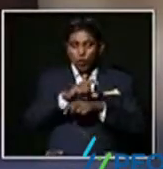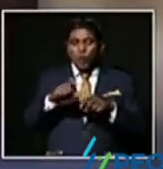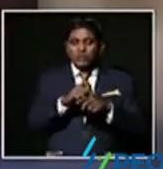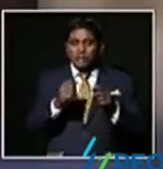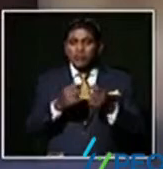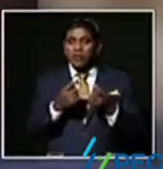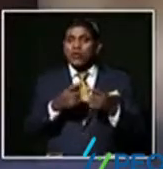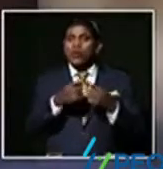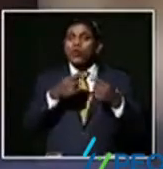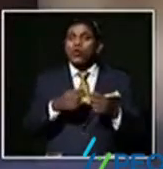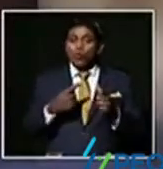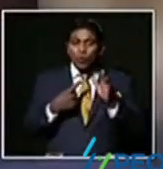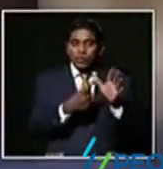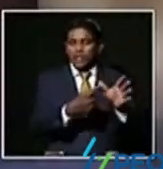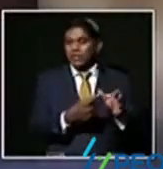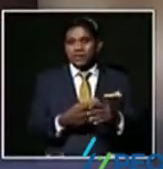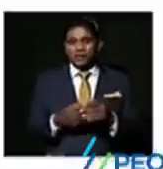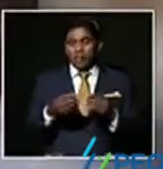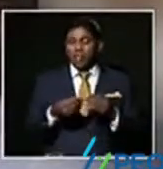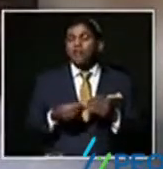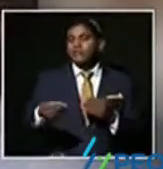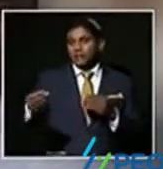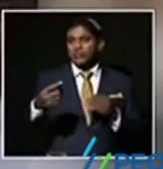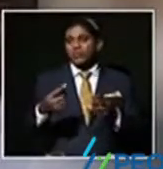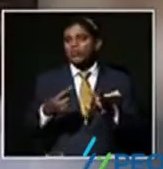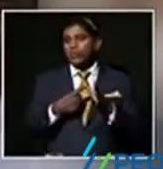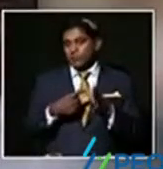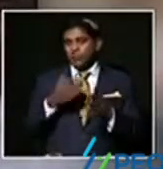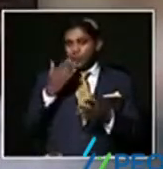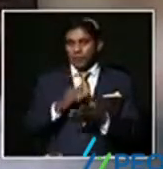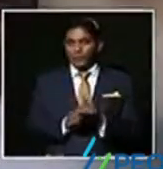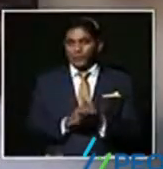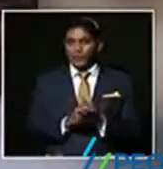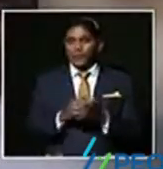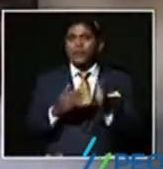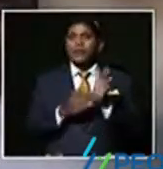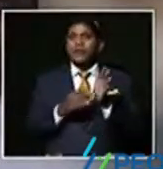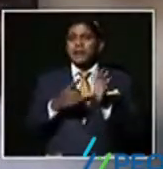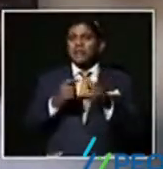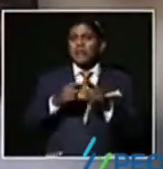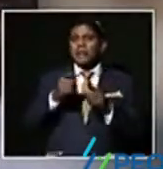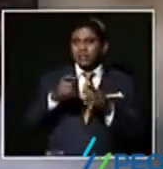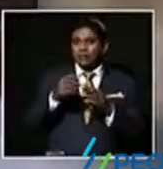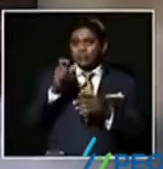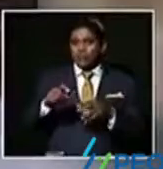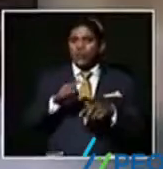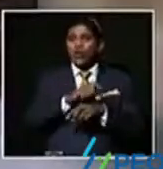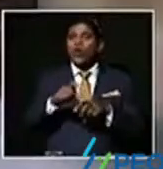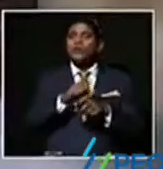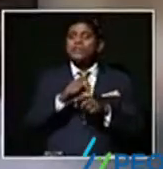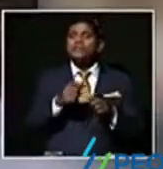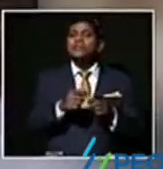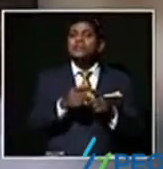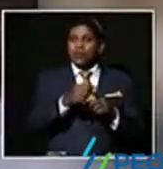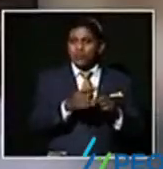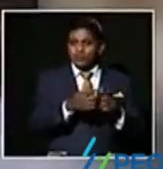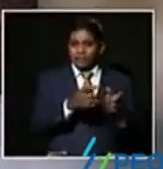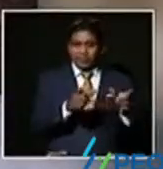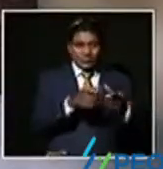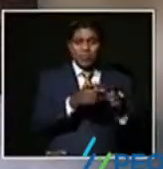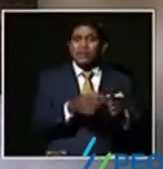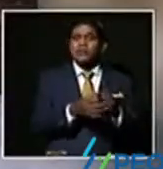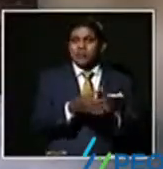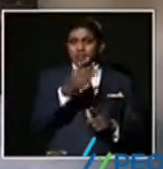එකේ ප්‍රතිඵල ඊටම නුදුරේදී ලැබෙවි. මයික් ටයිසන් ලබලා හරියන්නේ කොමිෂන් සභා සභාපතිලට මයික් ටයිසන් ලබෙන්න බෑනේ